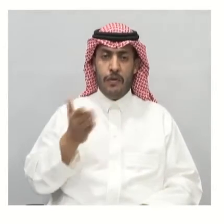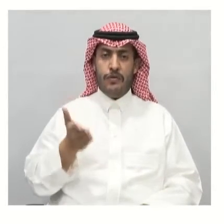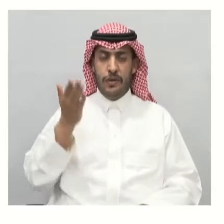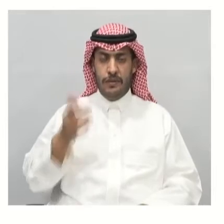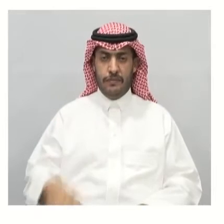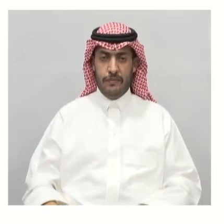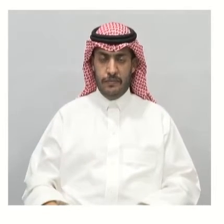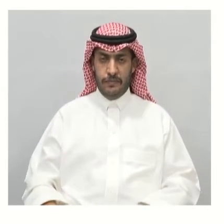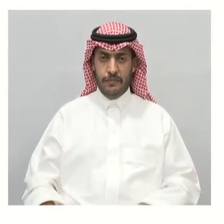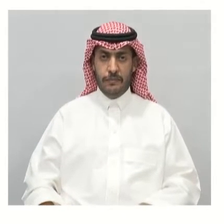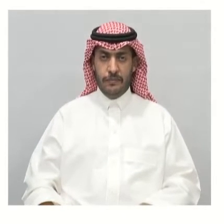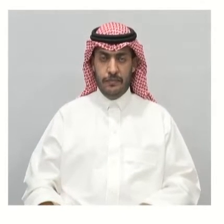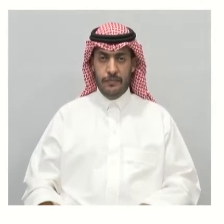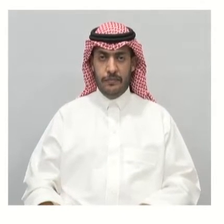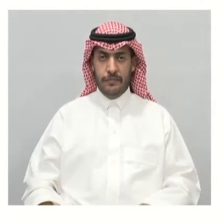عليه